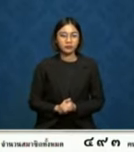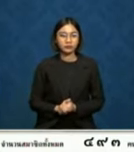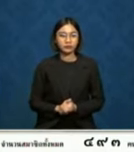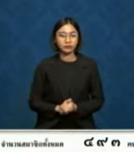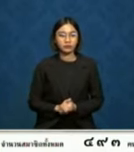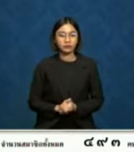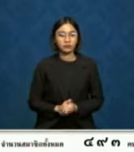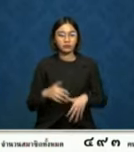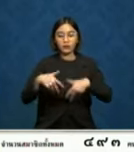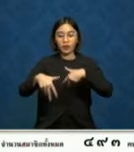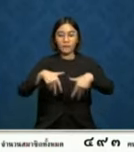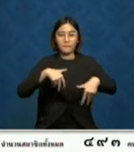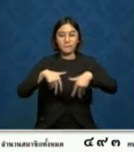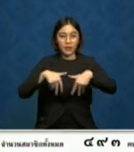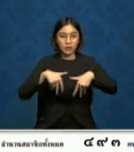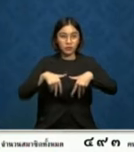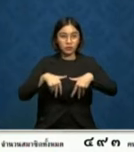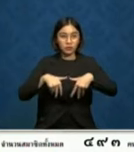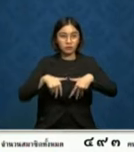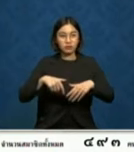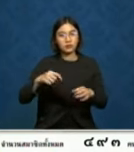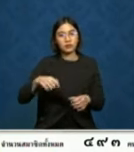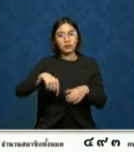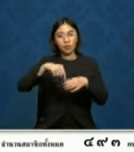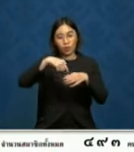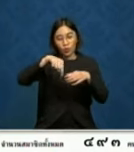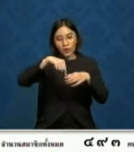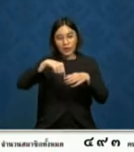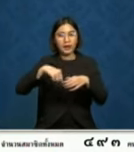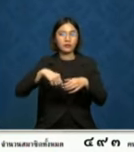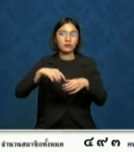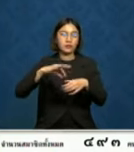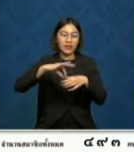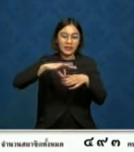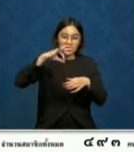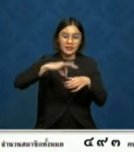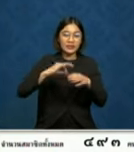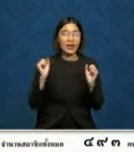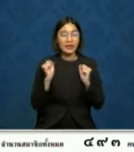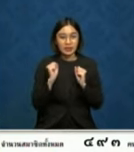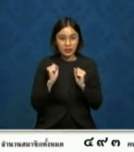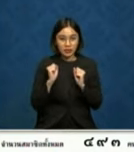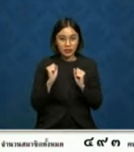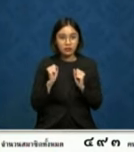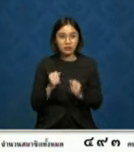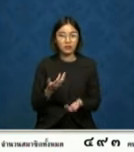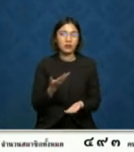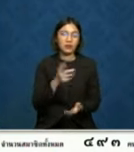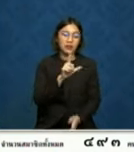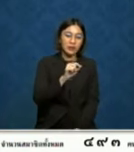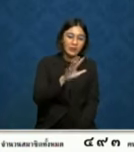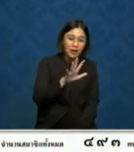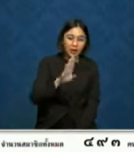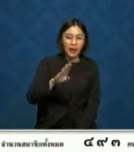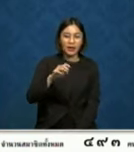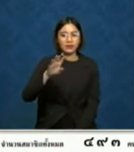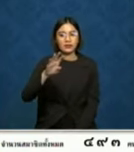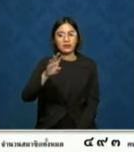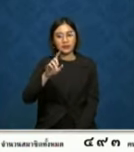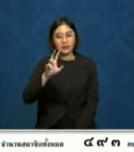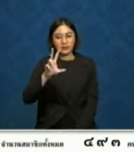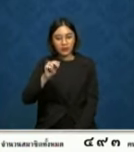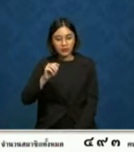เอาสิ่งที่ประชาชนใช้โอเลี้ยงชายเย็น 25บาท 35บาท 40